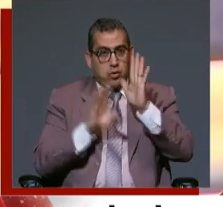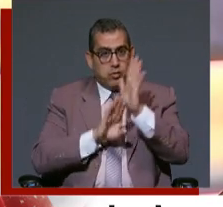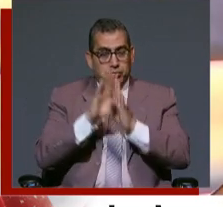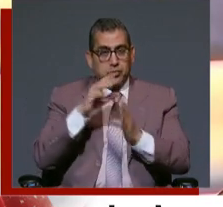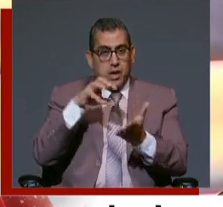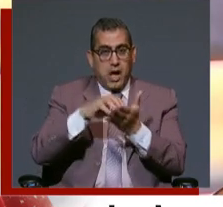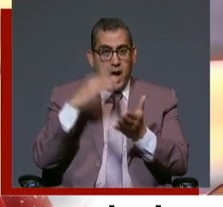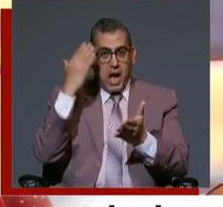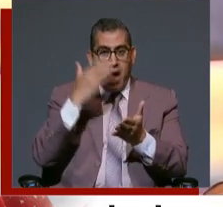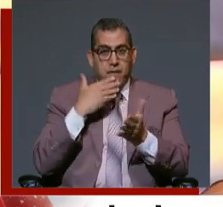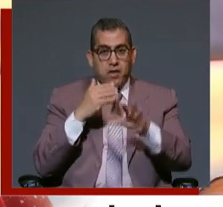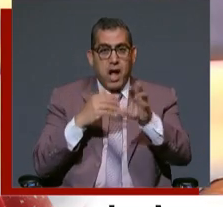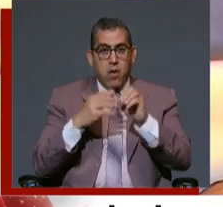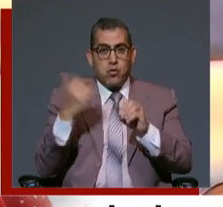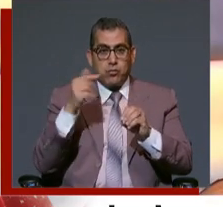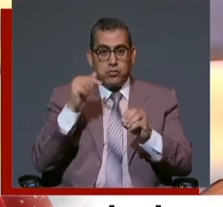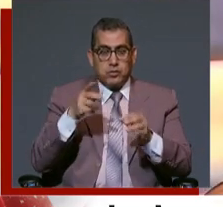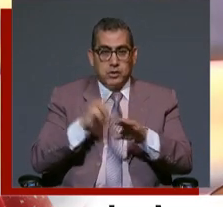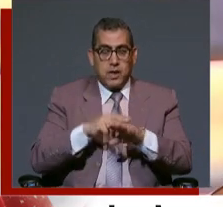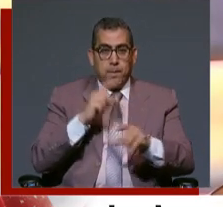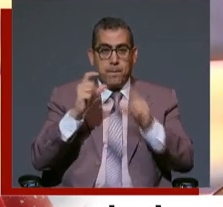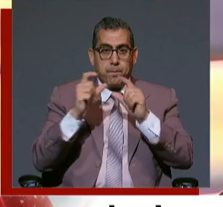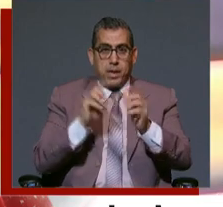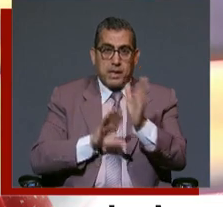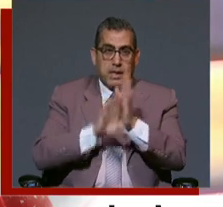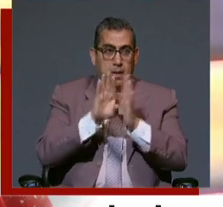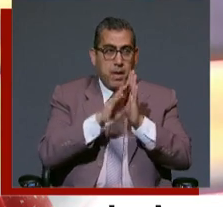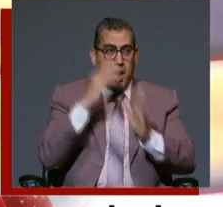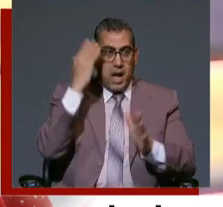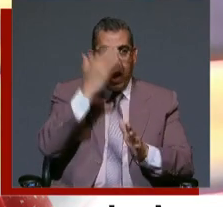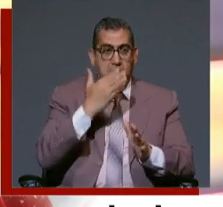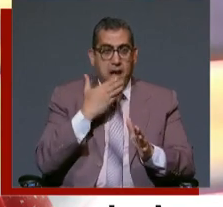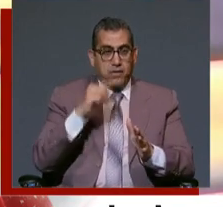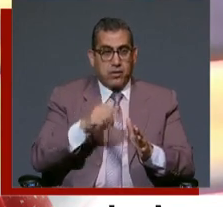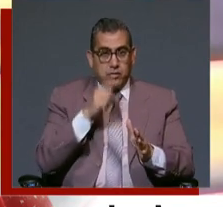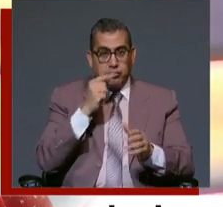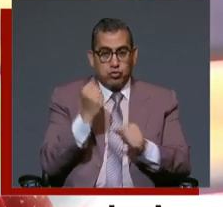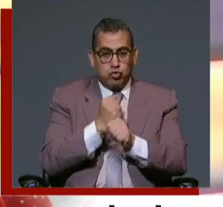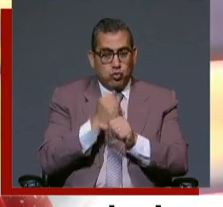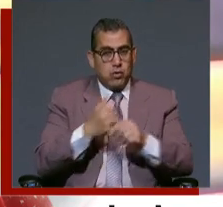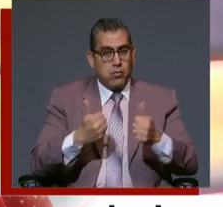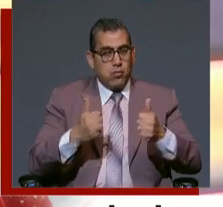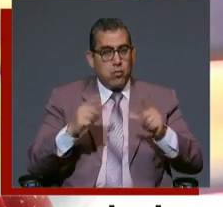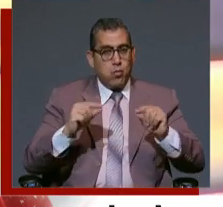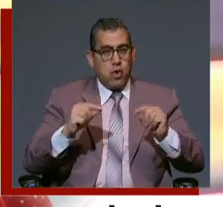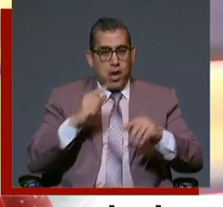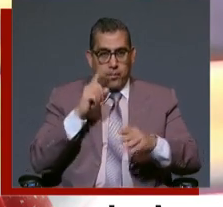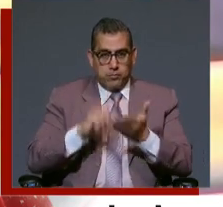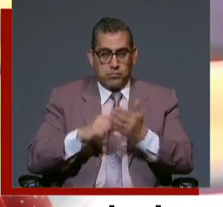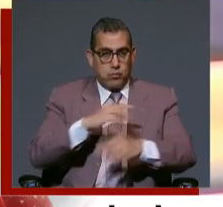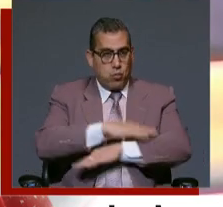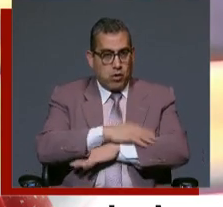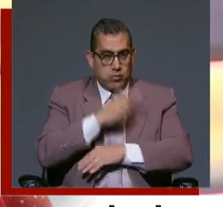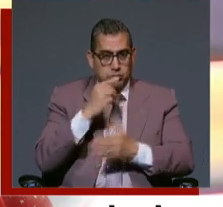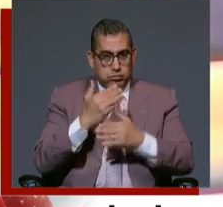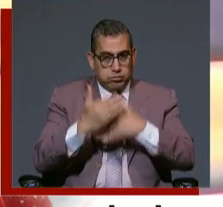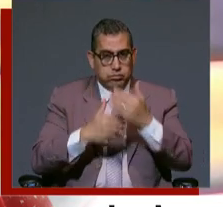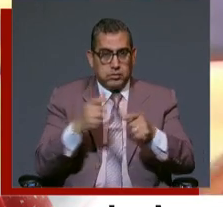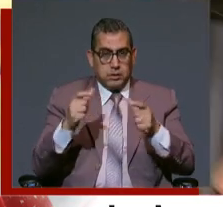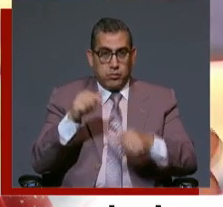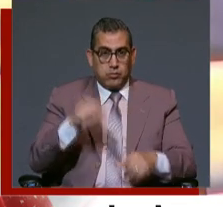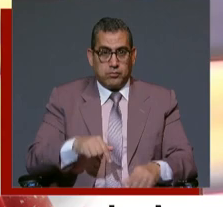واحتياجاتها، ومع البنك التنمية الأفريقي كان في شغل محترم جدا وده بنكمله خلال هذه الاجتماعات.